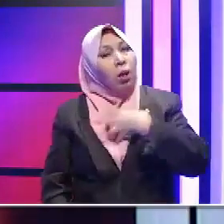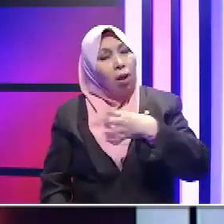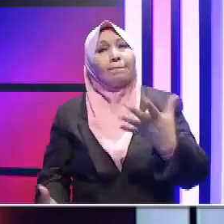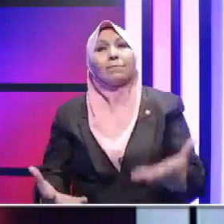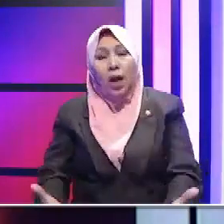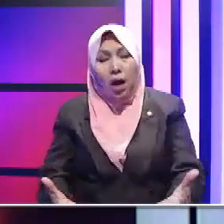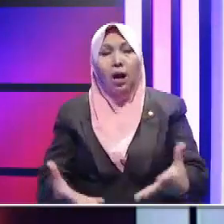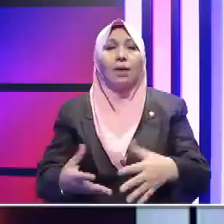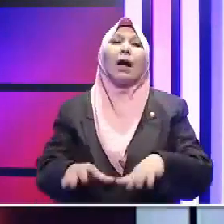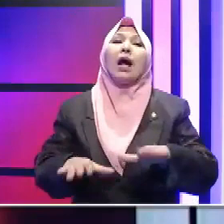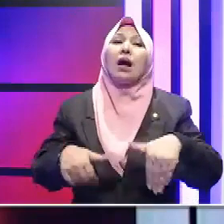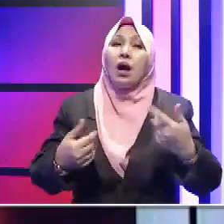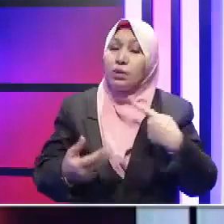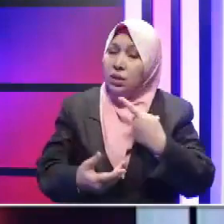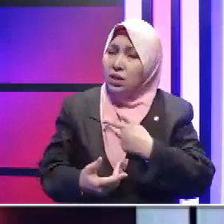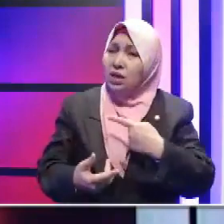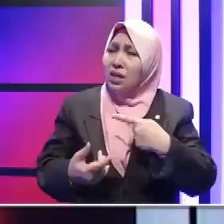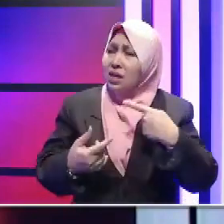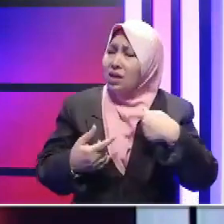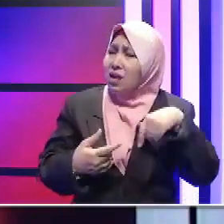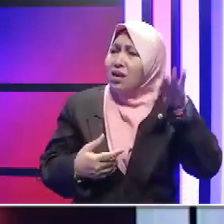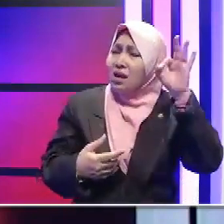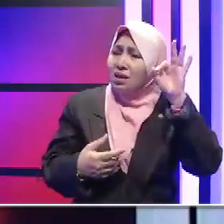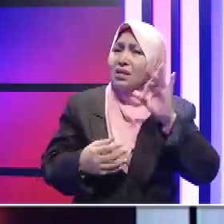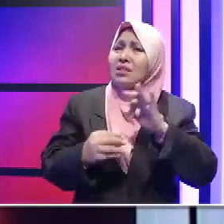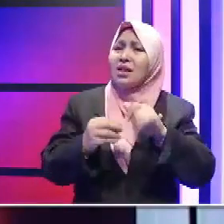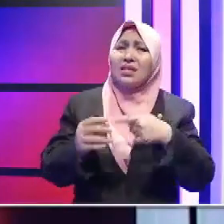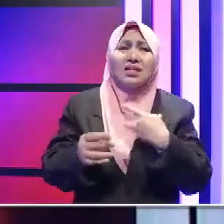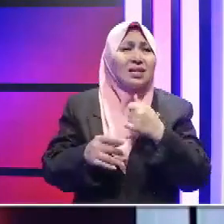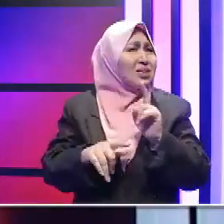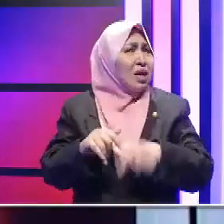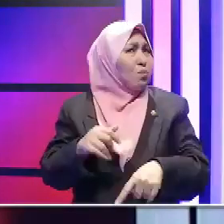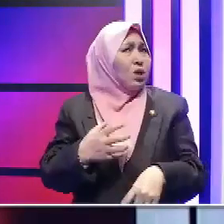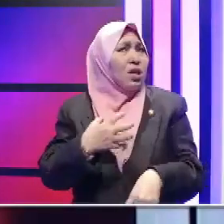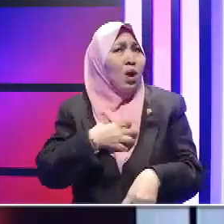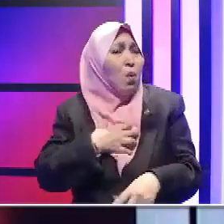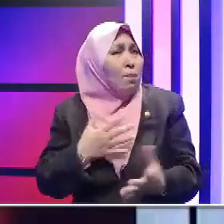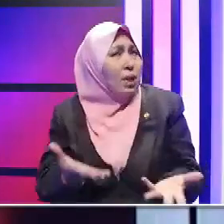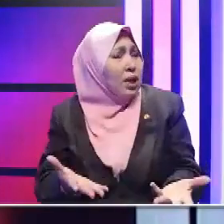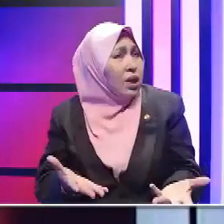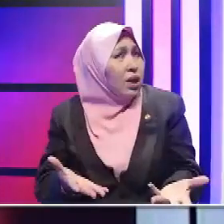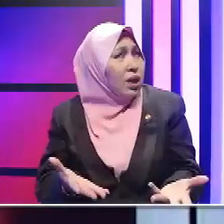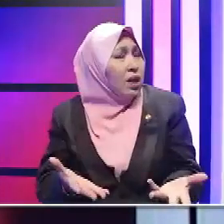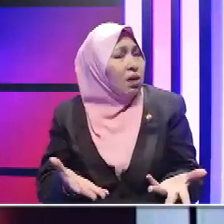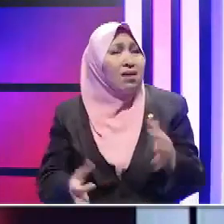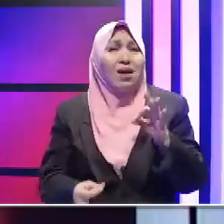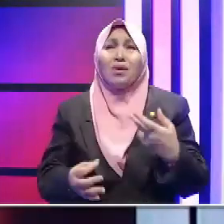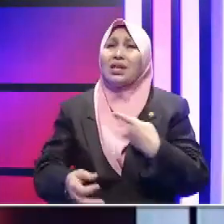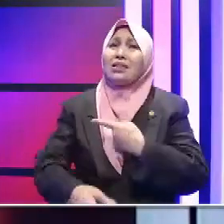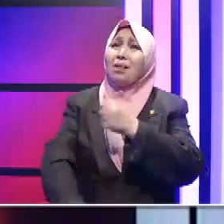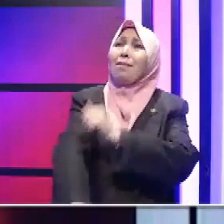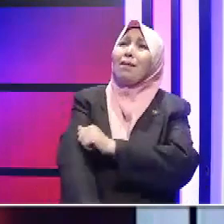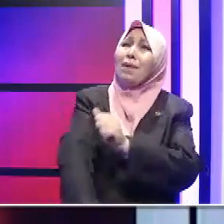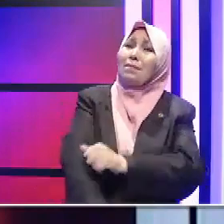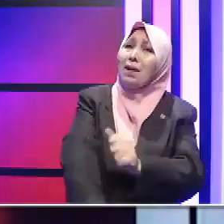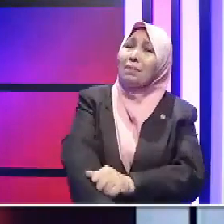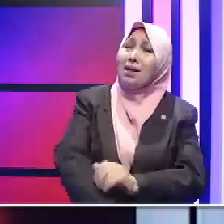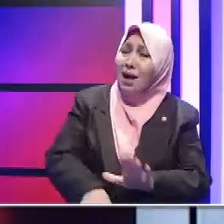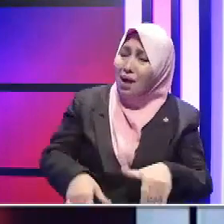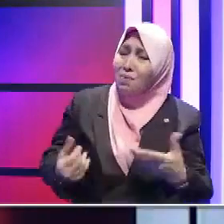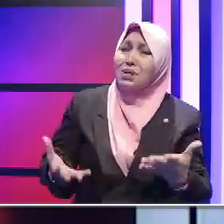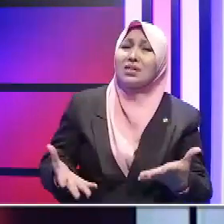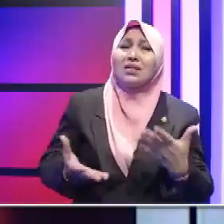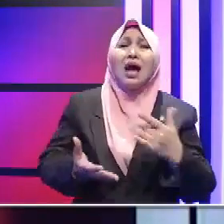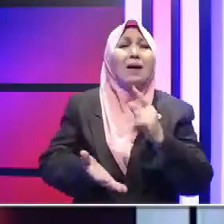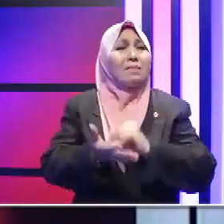Ustad kita enggak menang menanggapi Ayani Apakah semuanya kita tak boleh nak mengeluh kalau gitu pernah ke ataupun Bagaimana sebenarnya punya